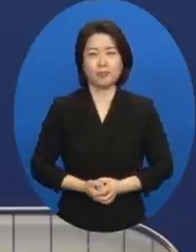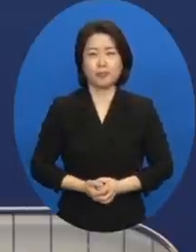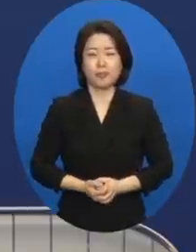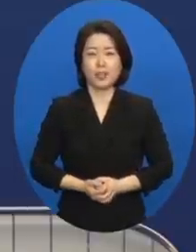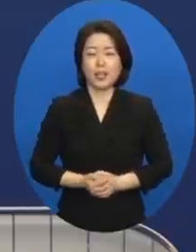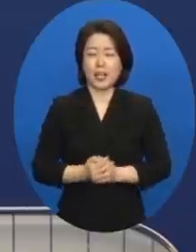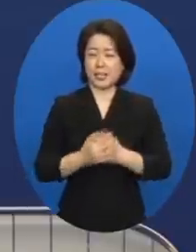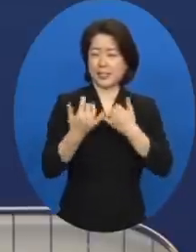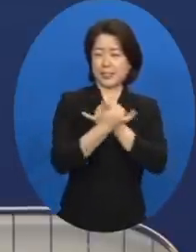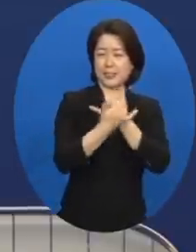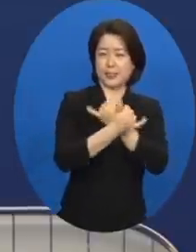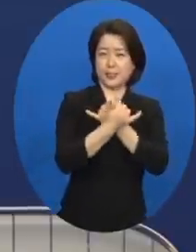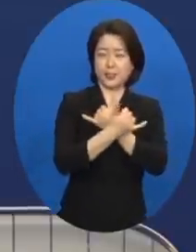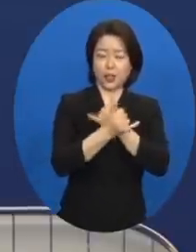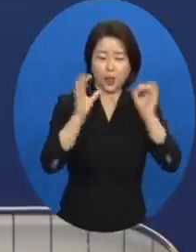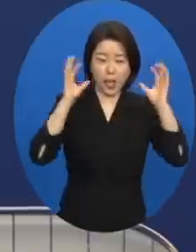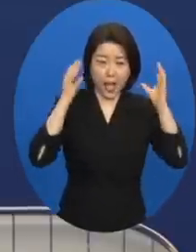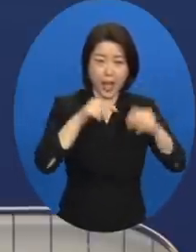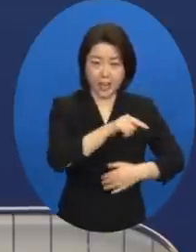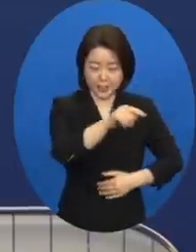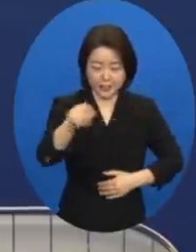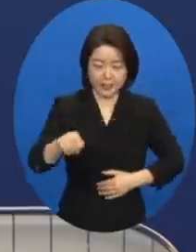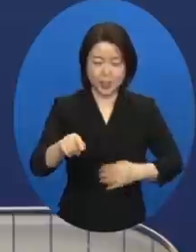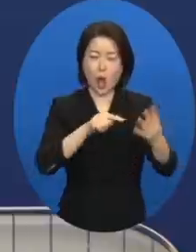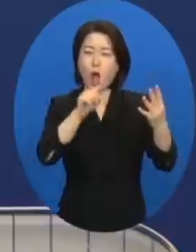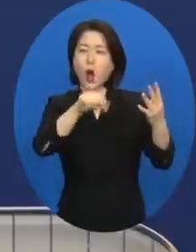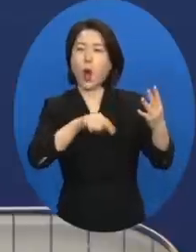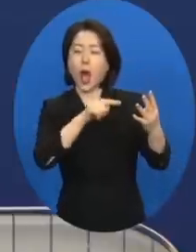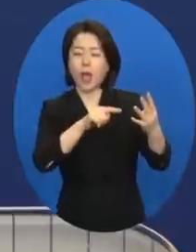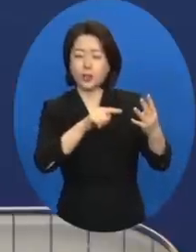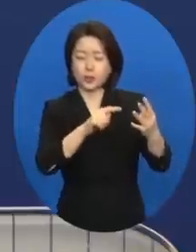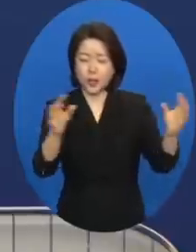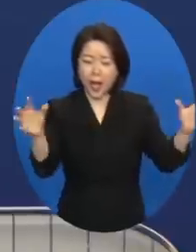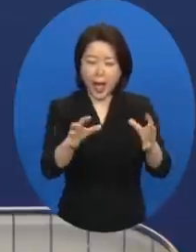지척 아이들하고 같이 노예게